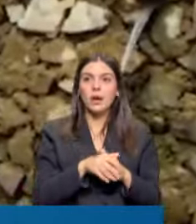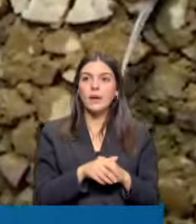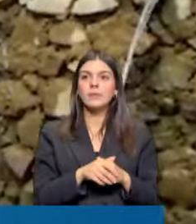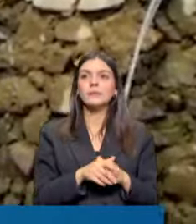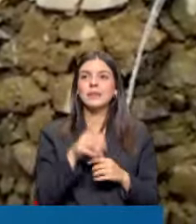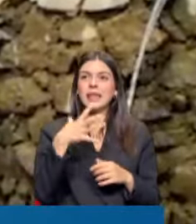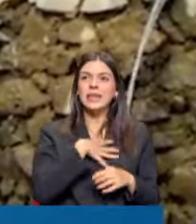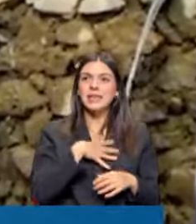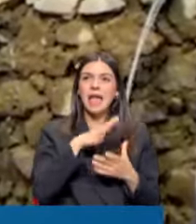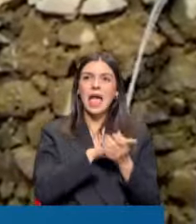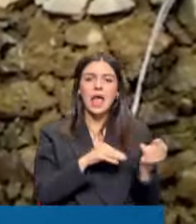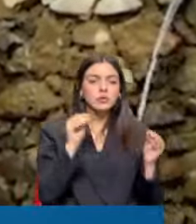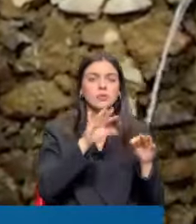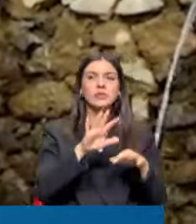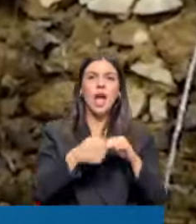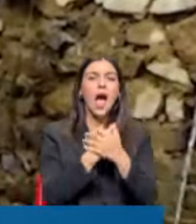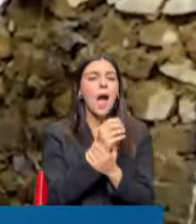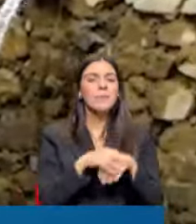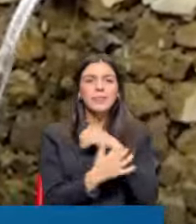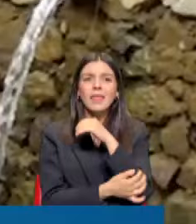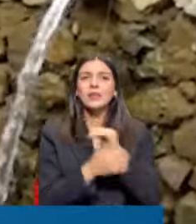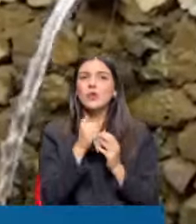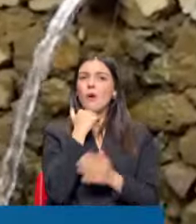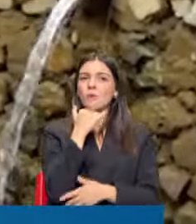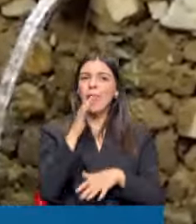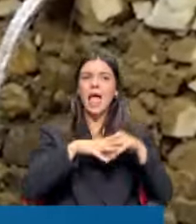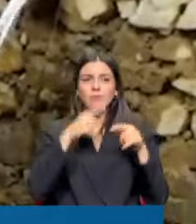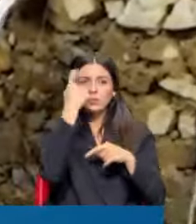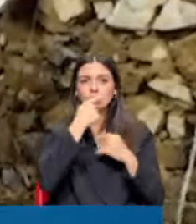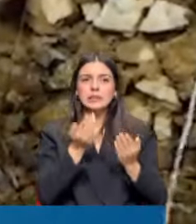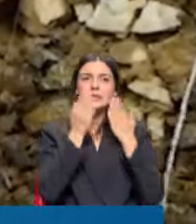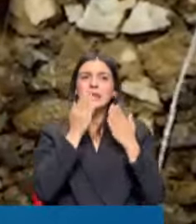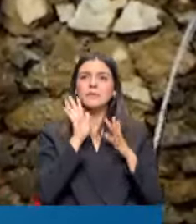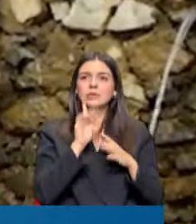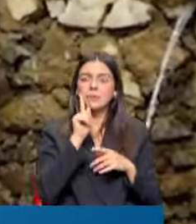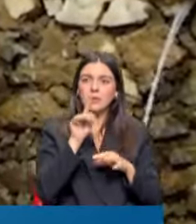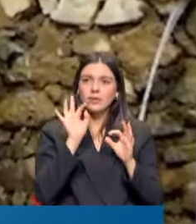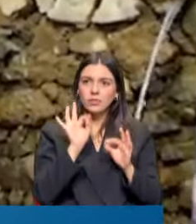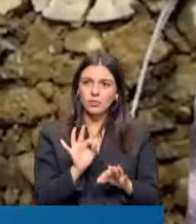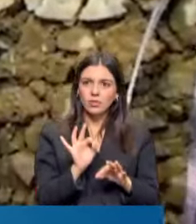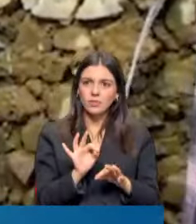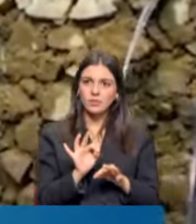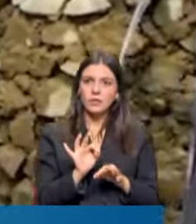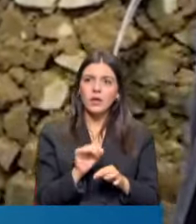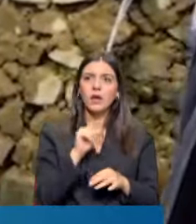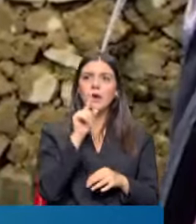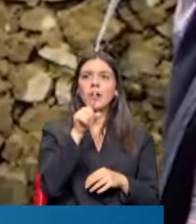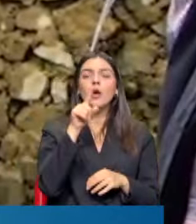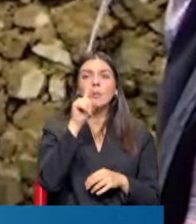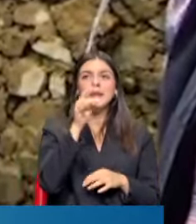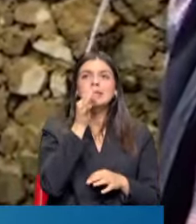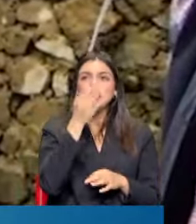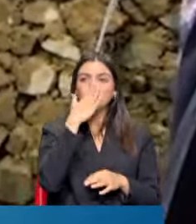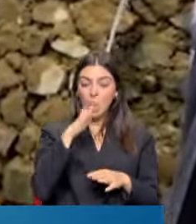Kendilerinin elini süremeyeceği, abdest alamayacağı, elini yüzünü yıkayamayacağı, içemeyeceği bir suyu bizim